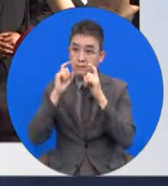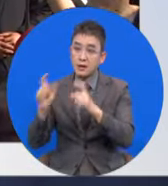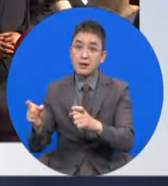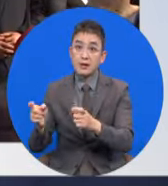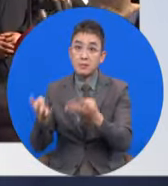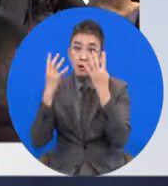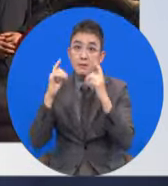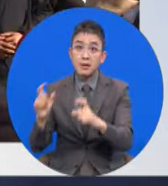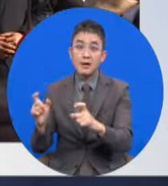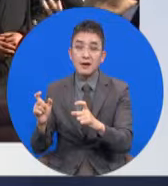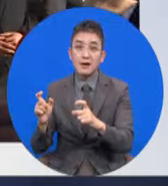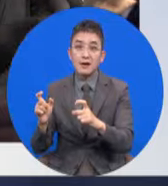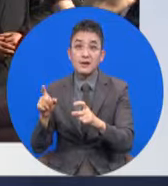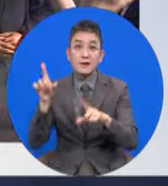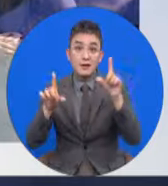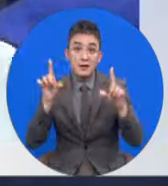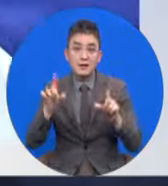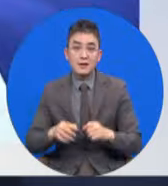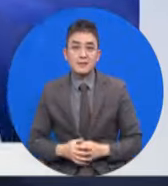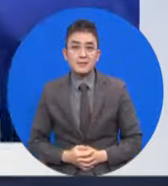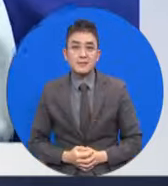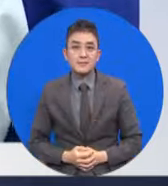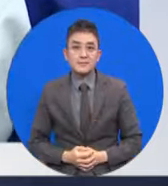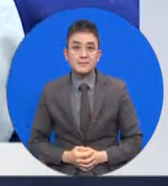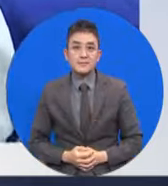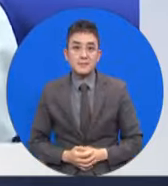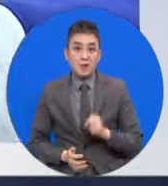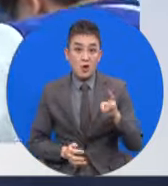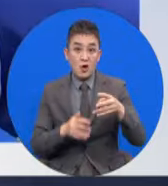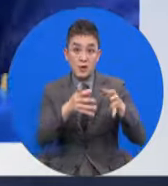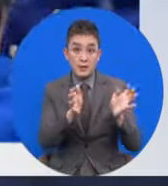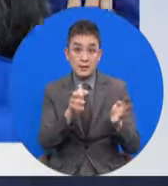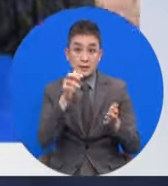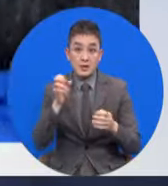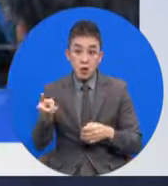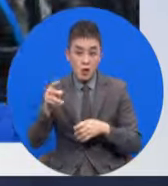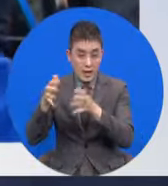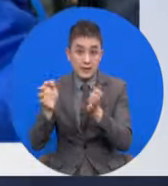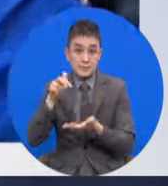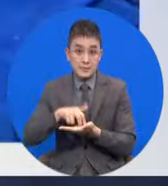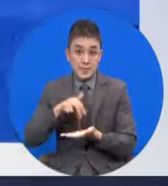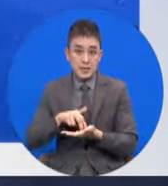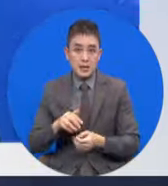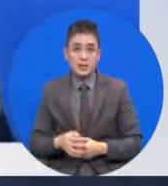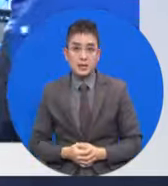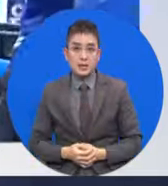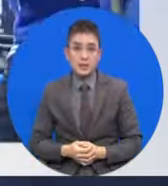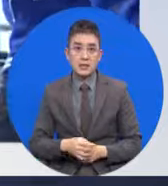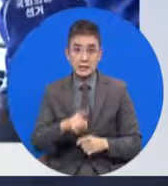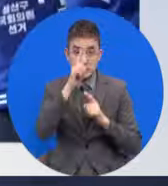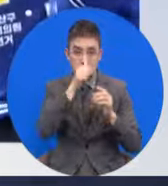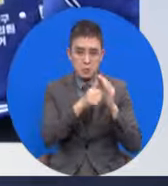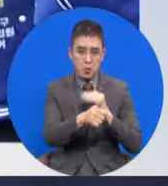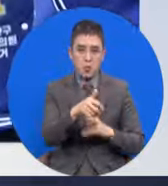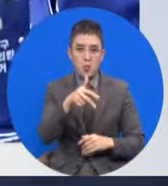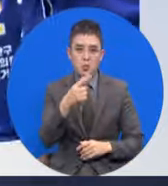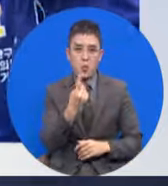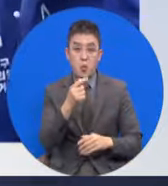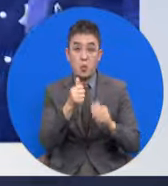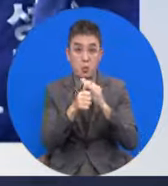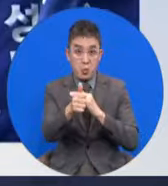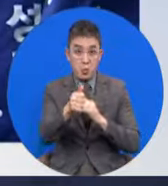그렇기 때문에 그 여당 입장에서는 이재명 대표와 조국 대표가 이끄는 정당에